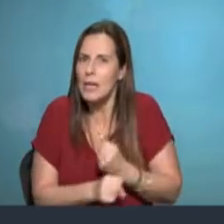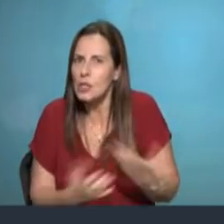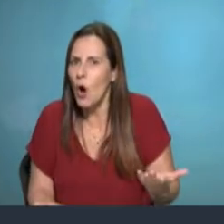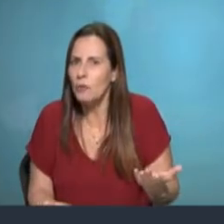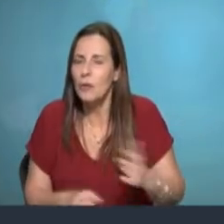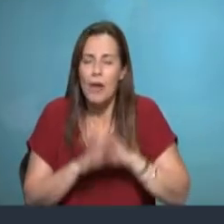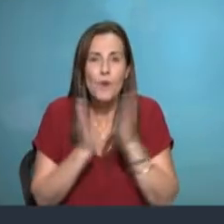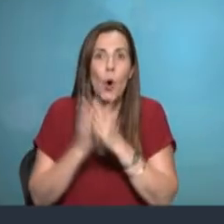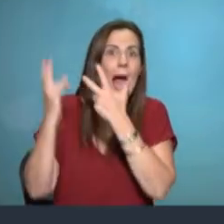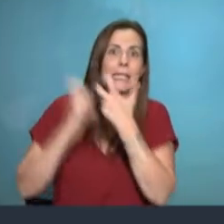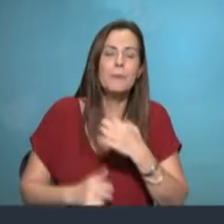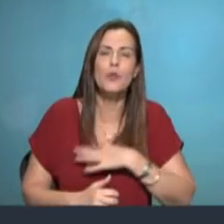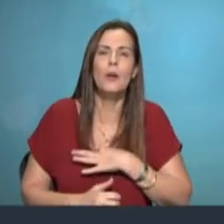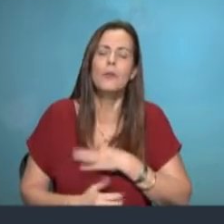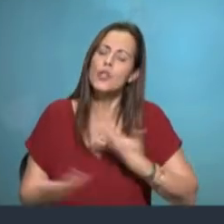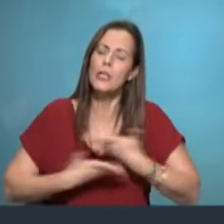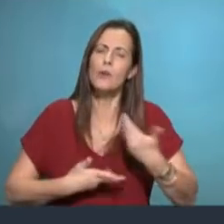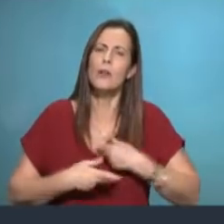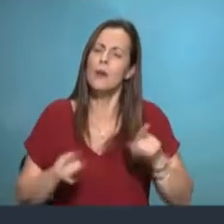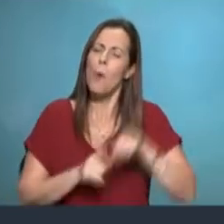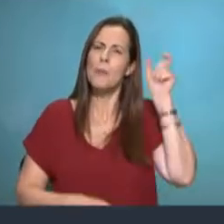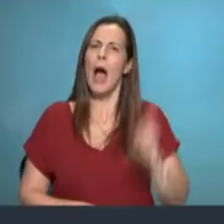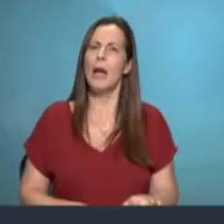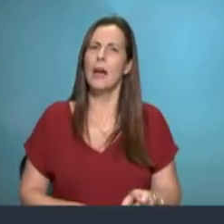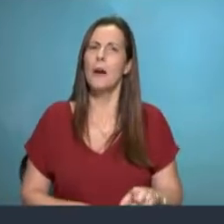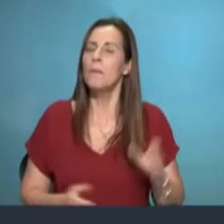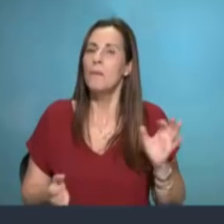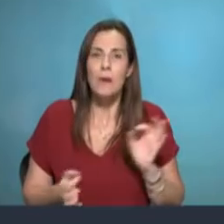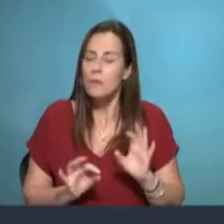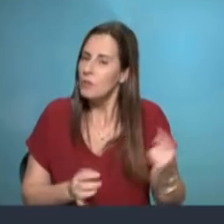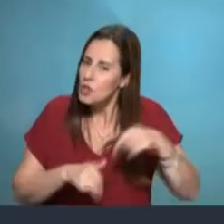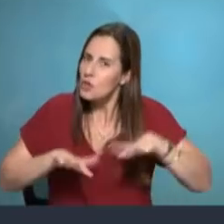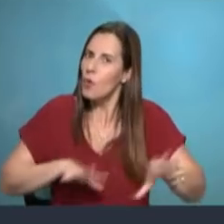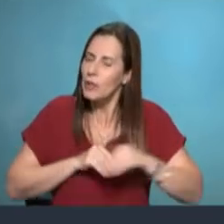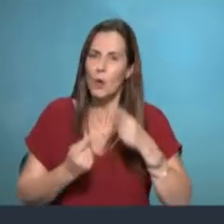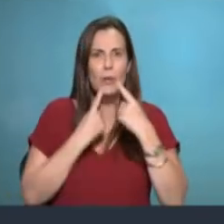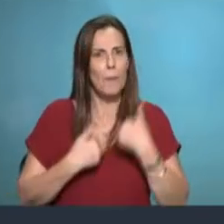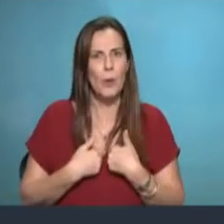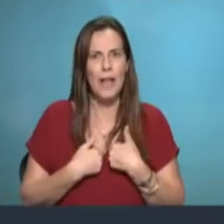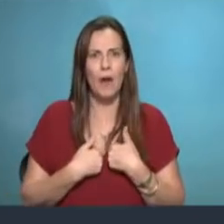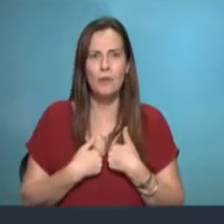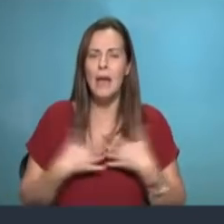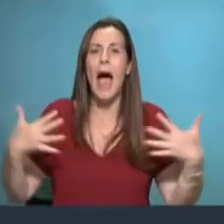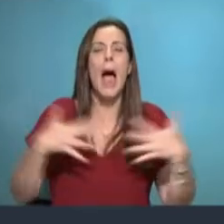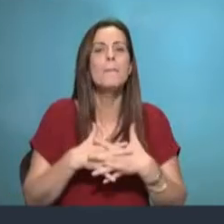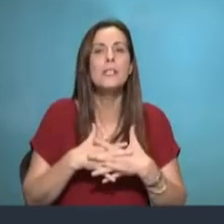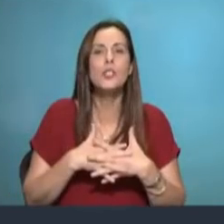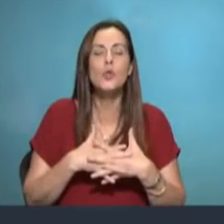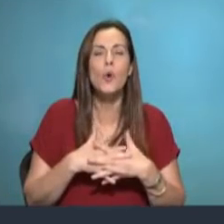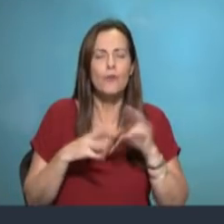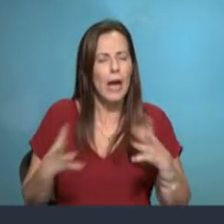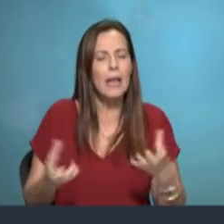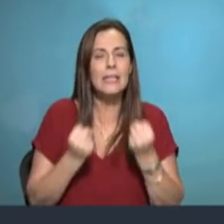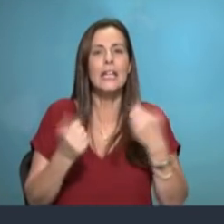וכל הציפייה שלנו זה שיתייחסו אלינו כבני אדם. בסך הכל שיבואו, ישבו איתנו, ידברו איתנו. המיזוג מאפשר לפחות להציל את